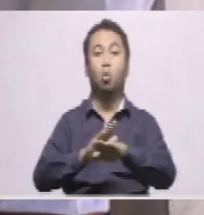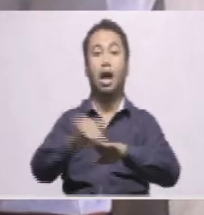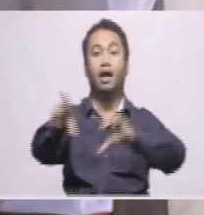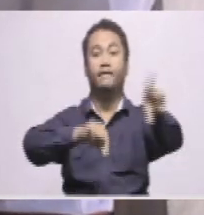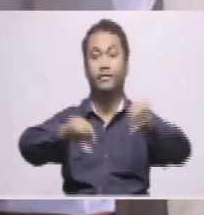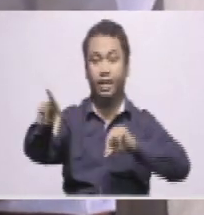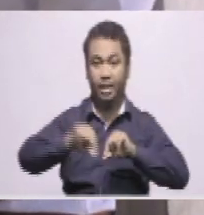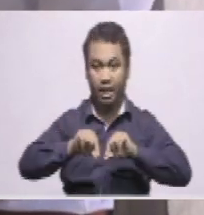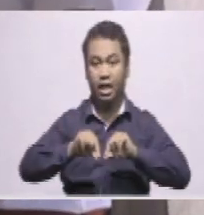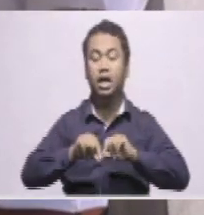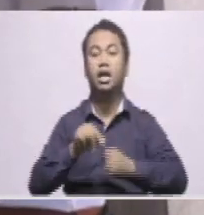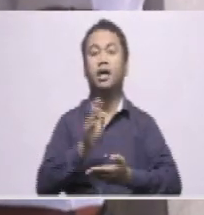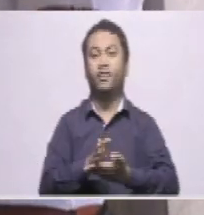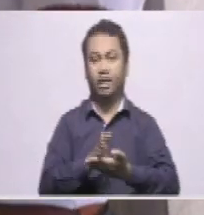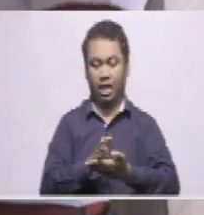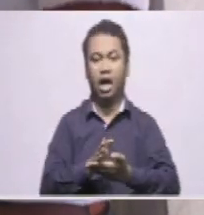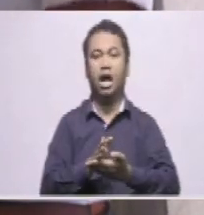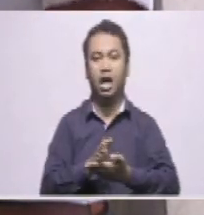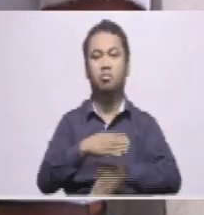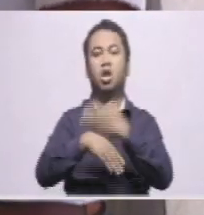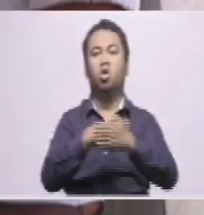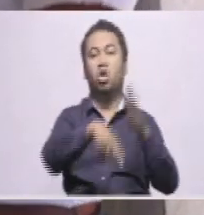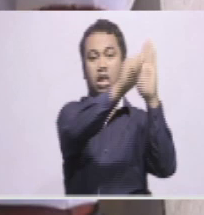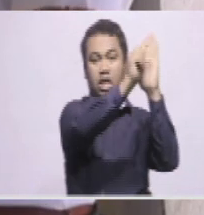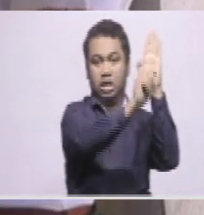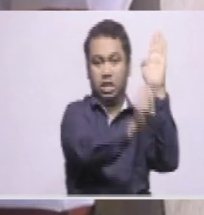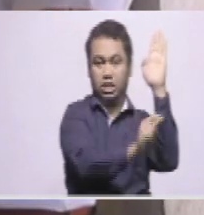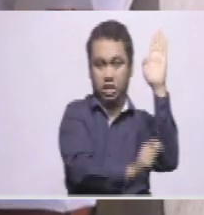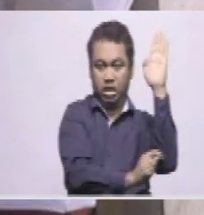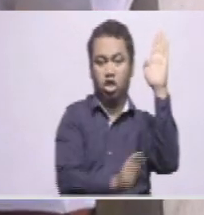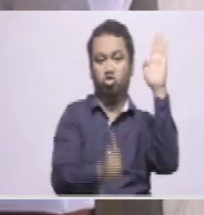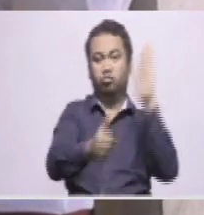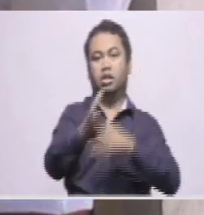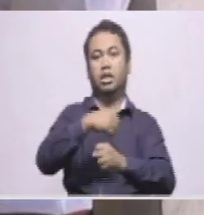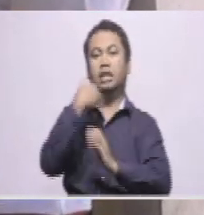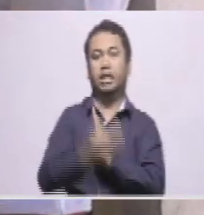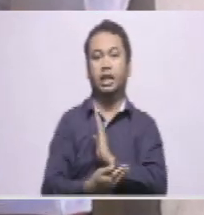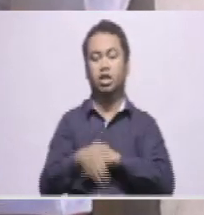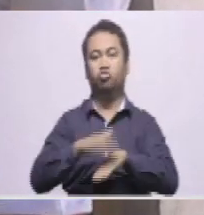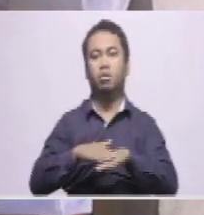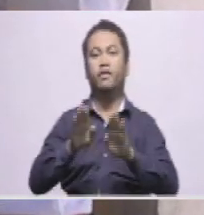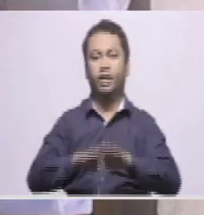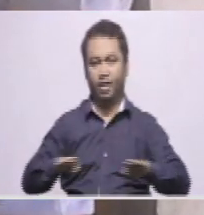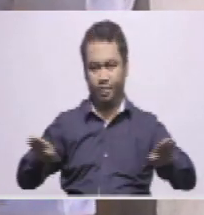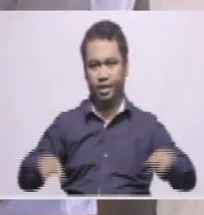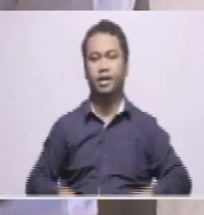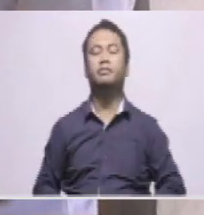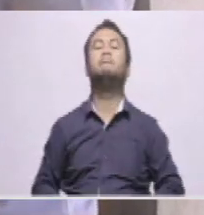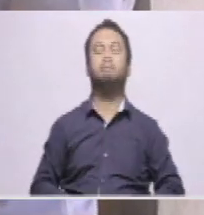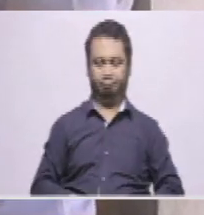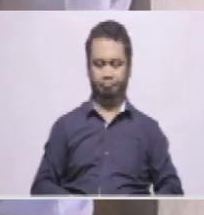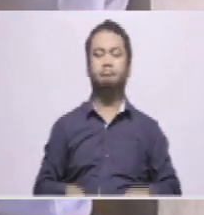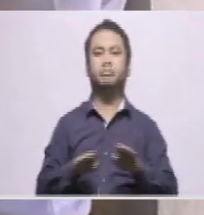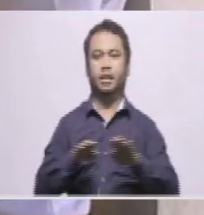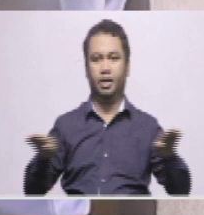efa misy ny tany antso sy tatitra moa zany avy amin'ny tompony andraikitra rehetra any amin'izay lafiny fandriam-pahalemana zay dia milamina, ary amin'ny